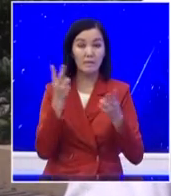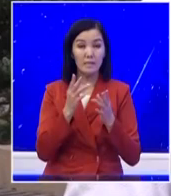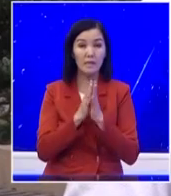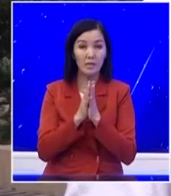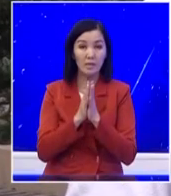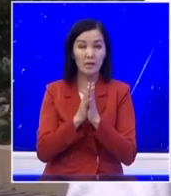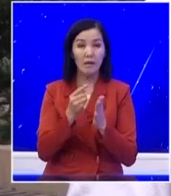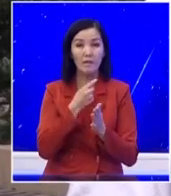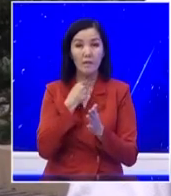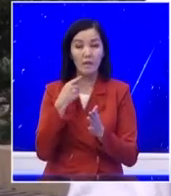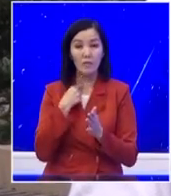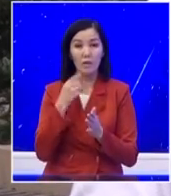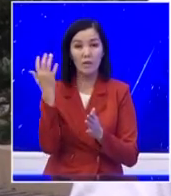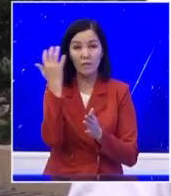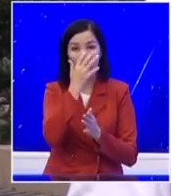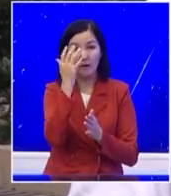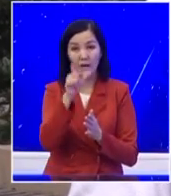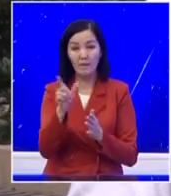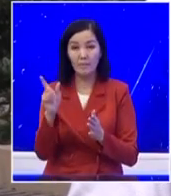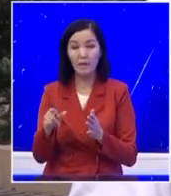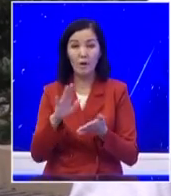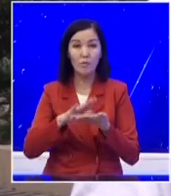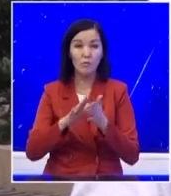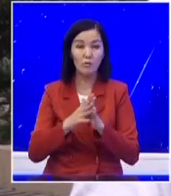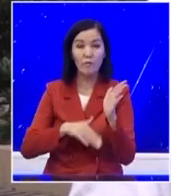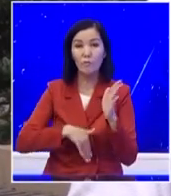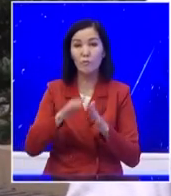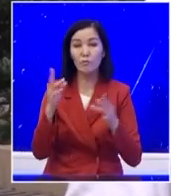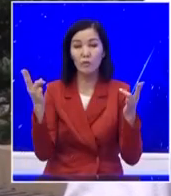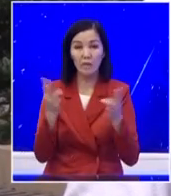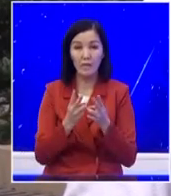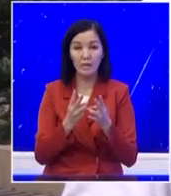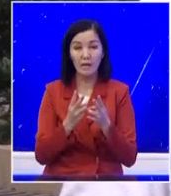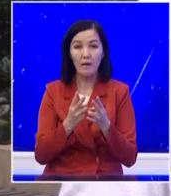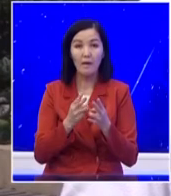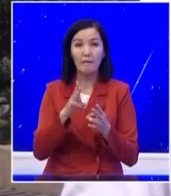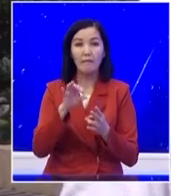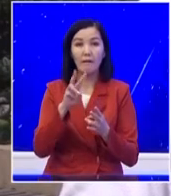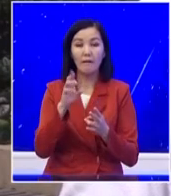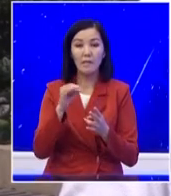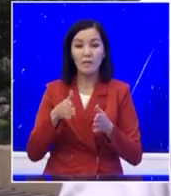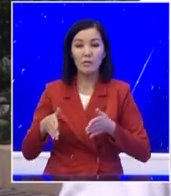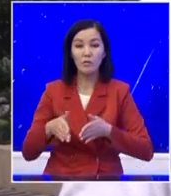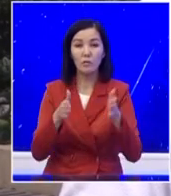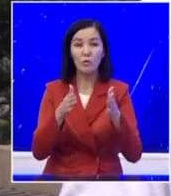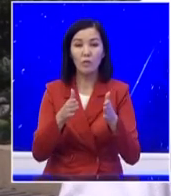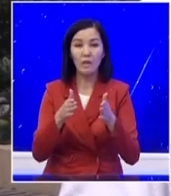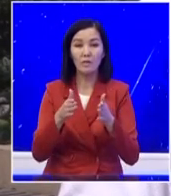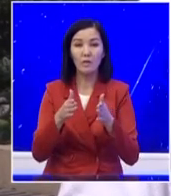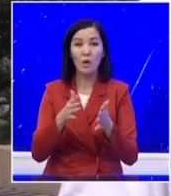Талдықорған зағиптар үшін де қол жетімді болуы тиіс. Тактильді жолдарды көбейту керек, оған бюджеттен қаржы бөлініп